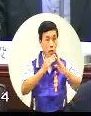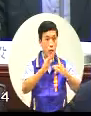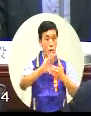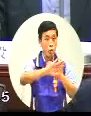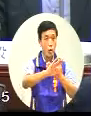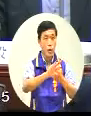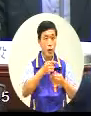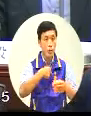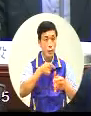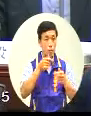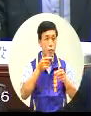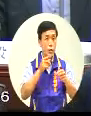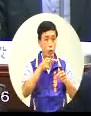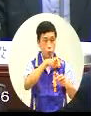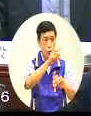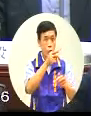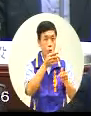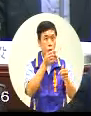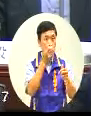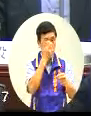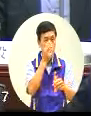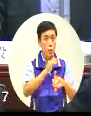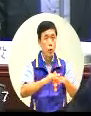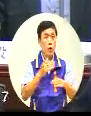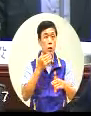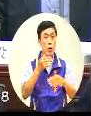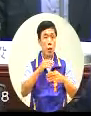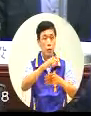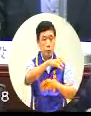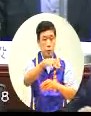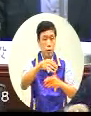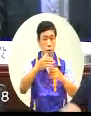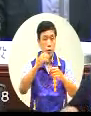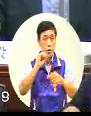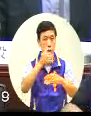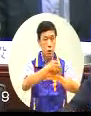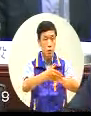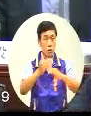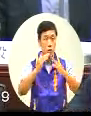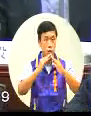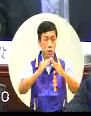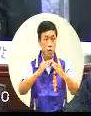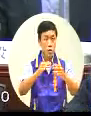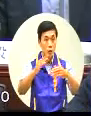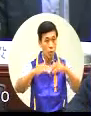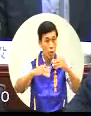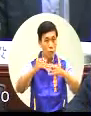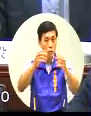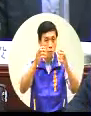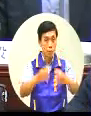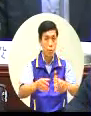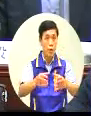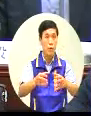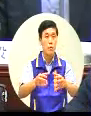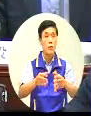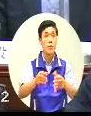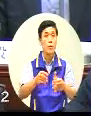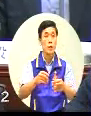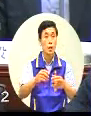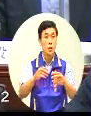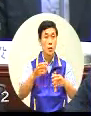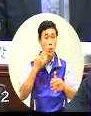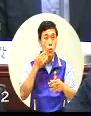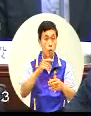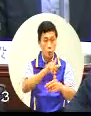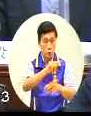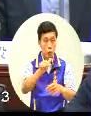不是在各县市卫生局大家建立一个沟通平台，然后速度要加快一点。比如说拿这次查的事情来讲，你一个材